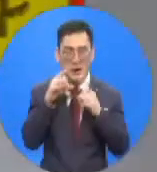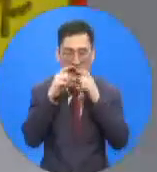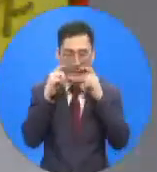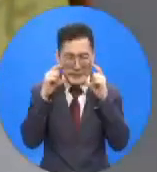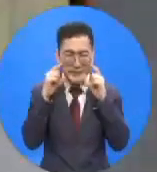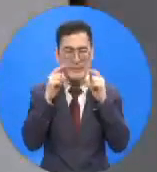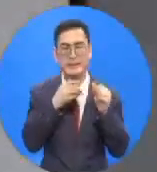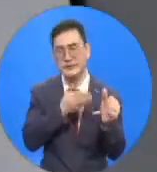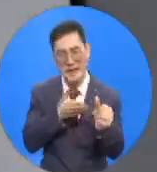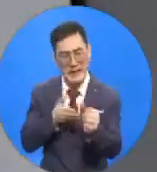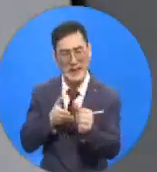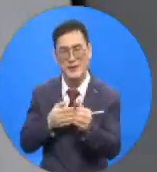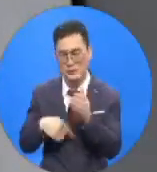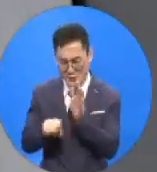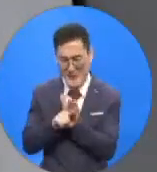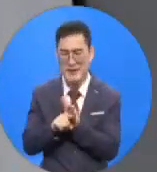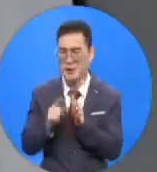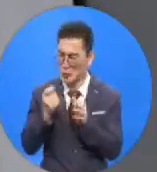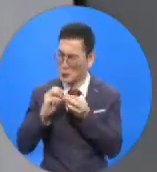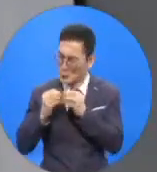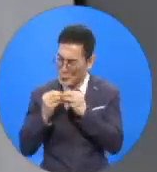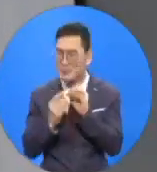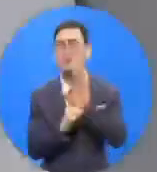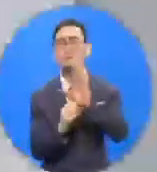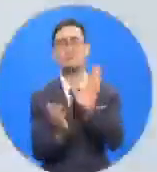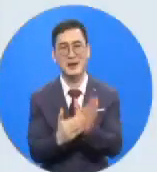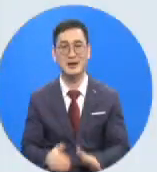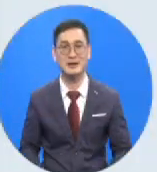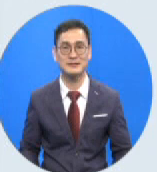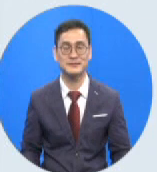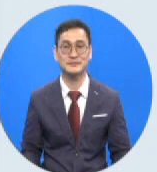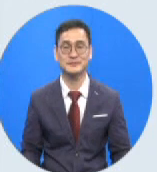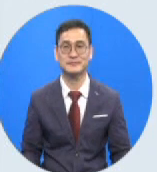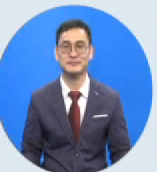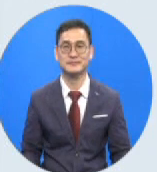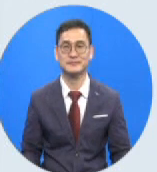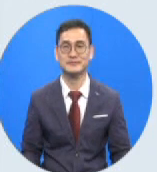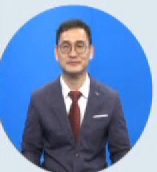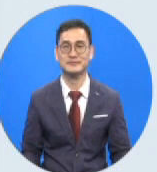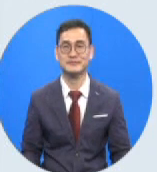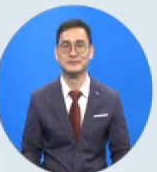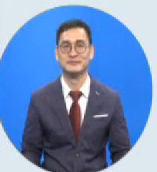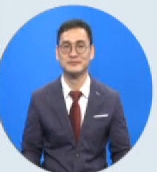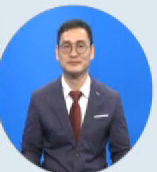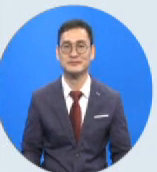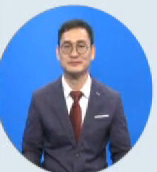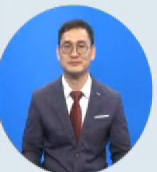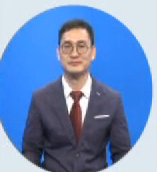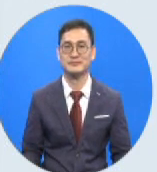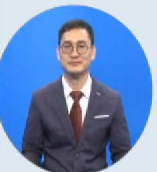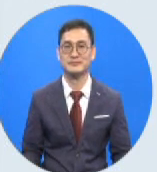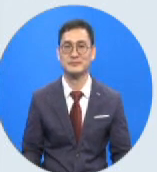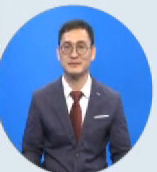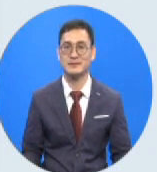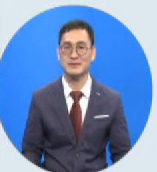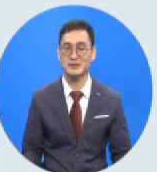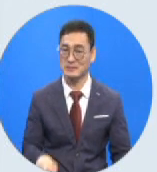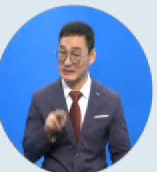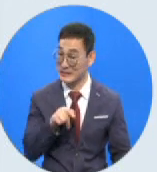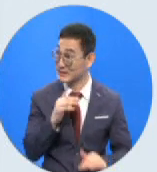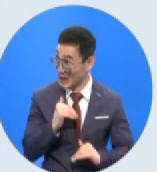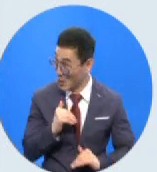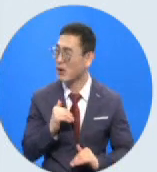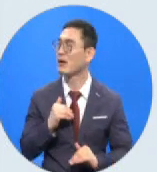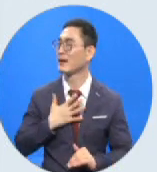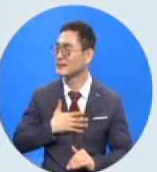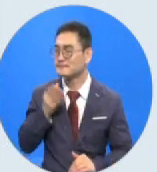차원에서 올린 글이다 인천에 공지 했던 것은 조금 잘못된 내용들이 있으니까 그것을 우리가 내리도록 하겠다 해서 일단